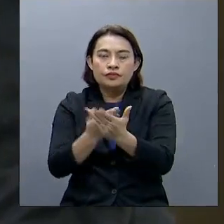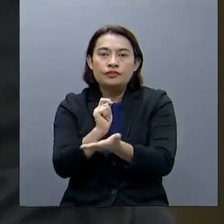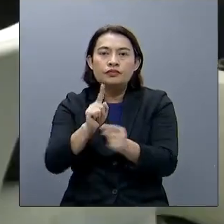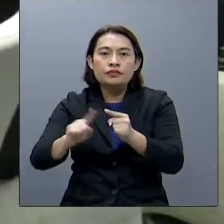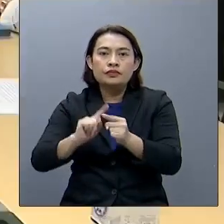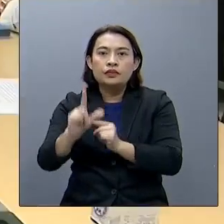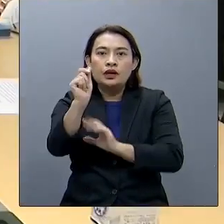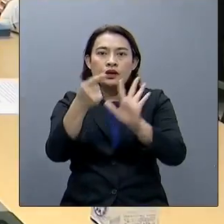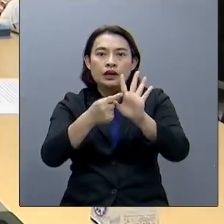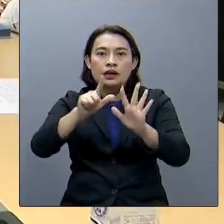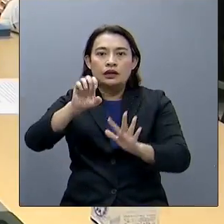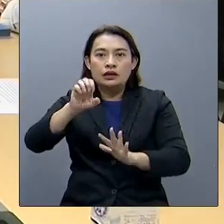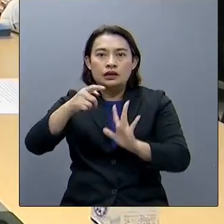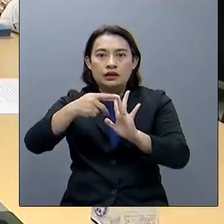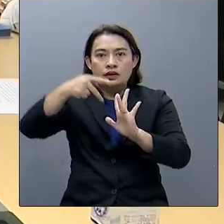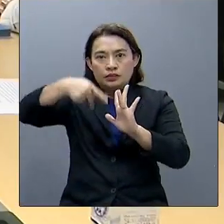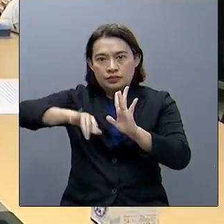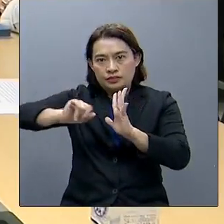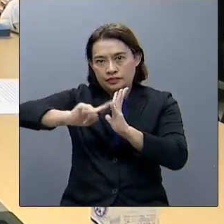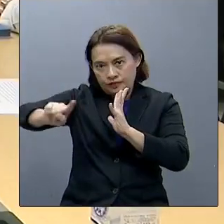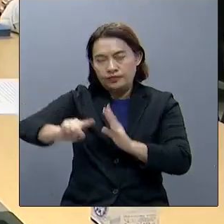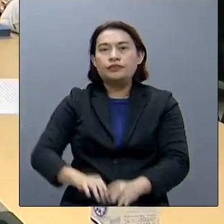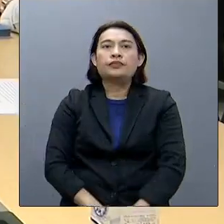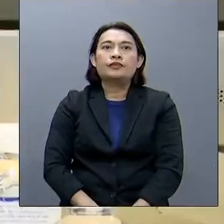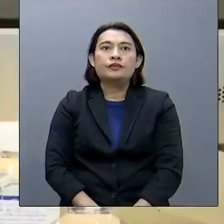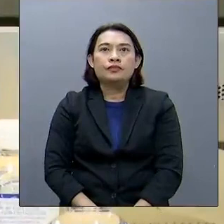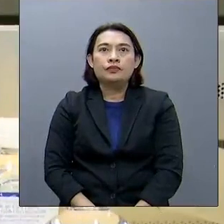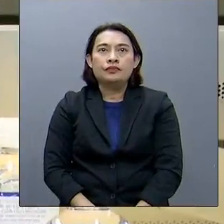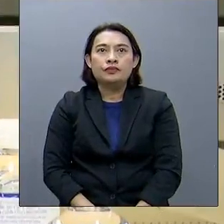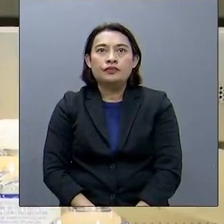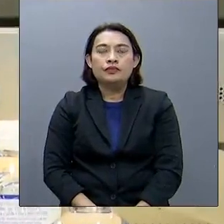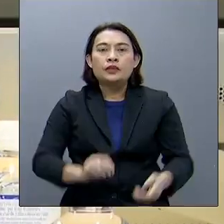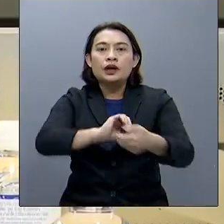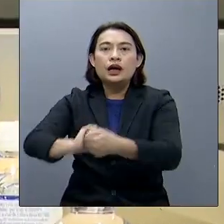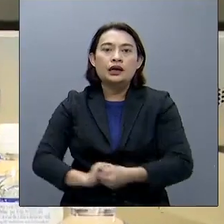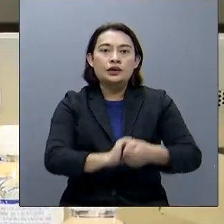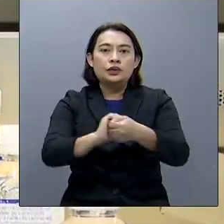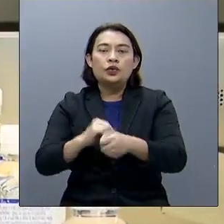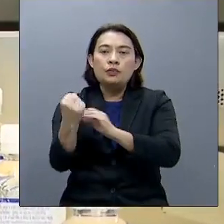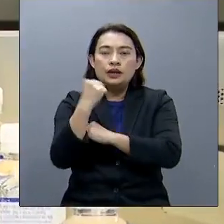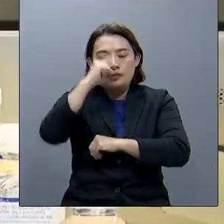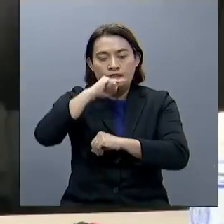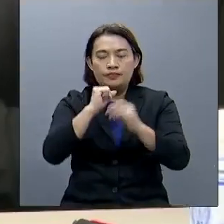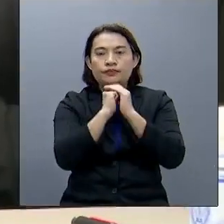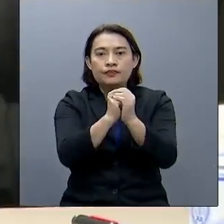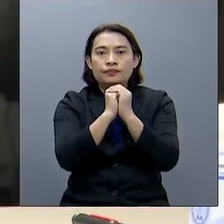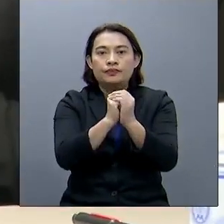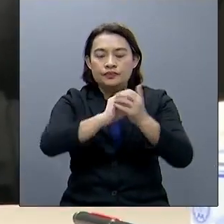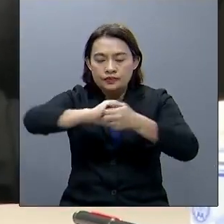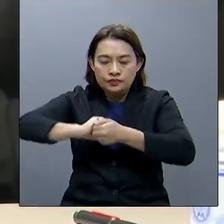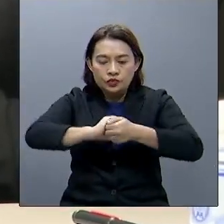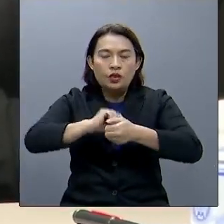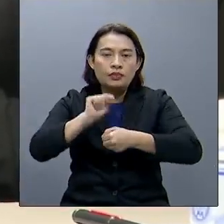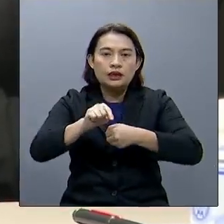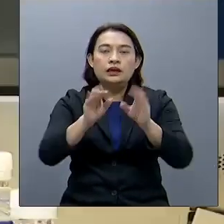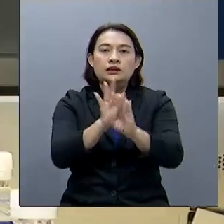พย์ค่ะอธิบดีกรมเศรษฐกิจระหว่างประเทศบอกว่าการจับมือให้แน่นแฟ้นระหว่างไทยกับจีนเป็นเรื่องที่มีความสำคัญอย่าง